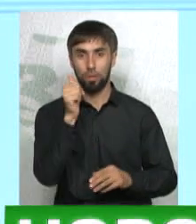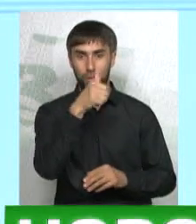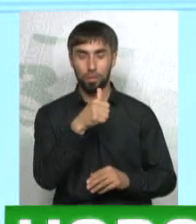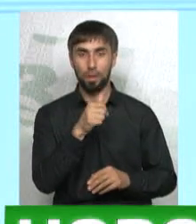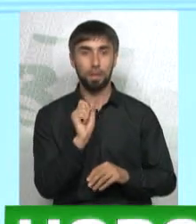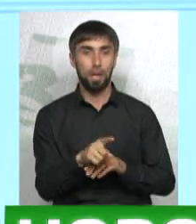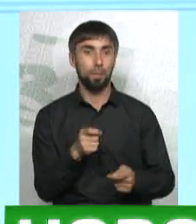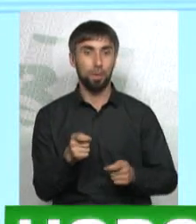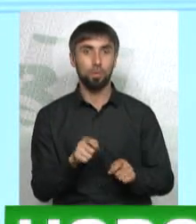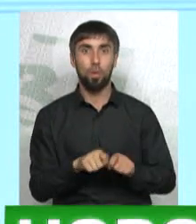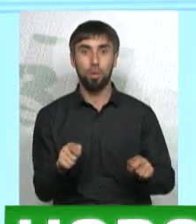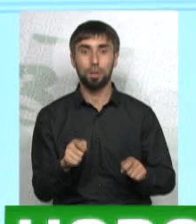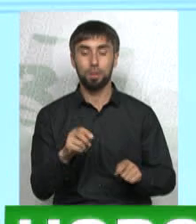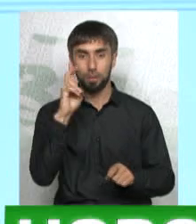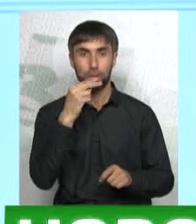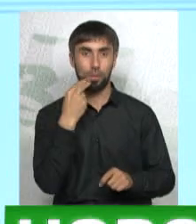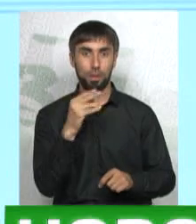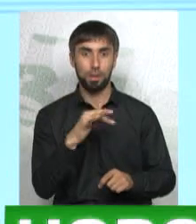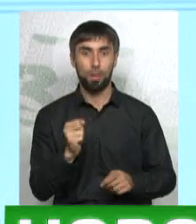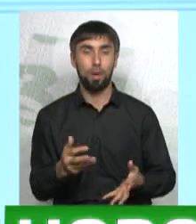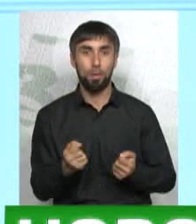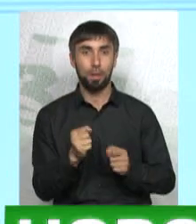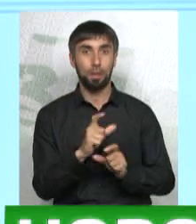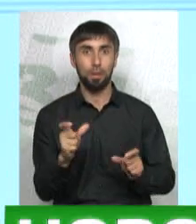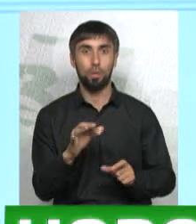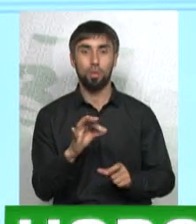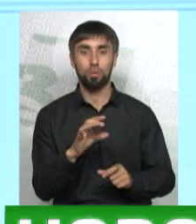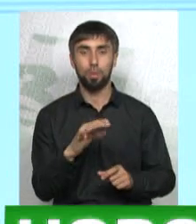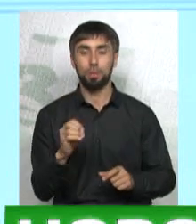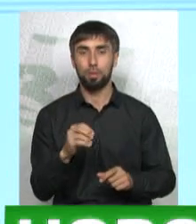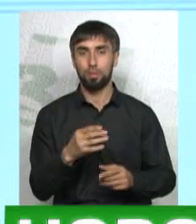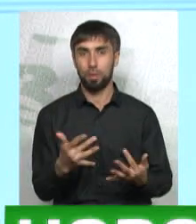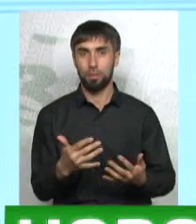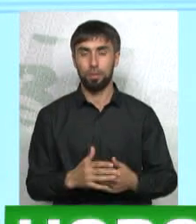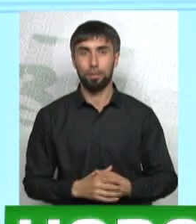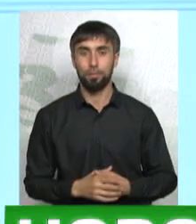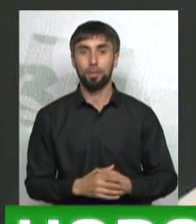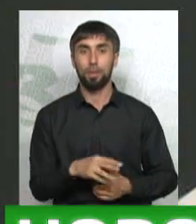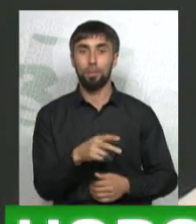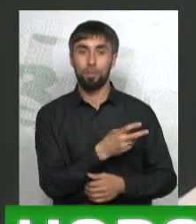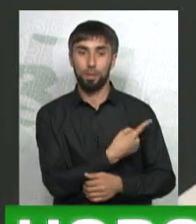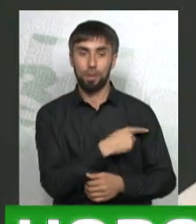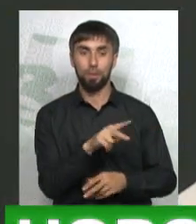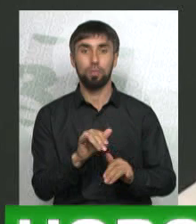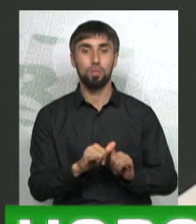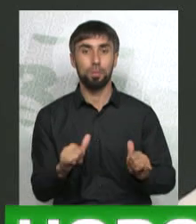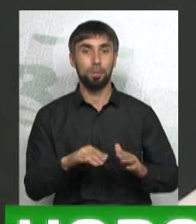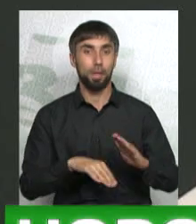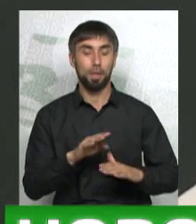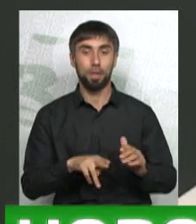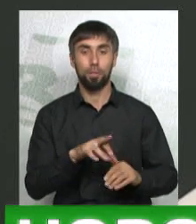задача правительства создать в стране эффективной системы поддержки граждан с особыми потребностями в медучреждениях расширяет практику